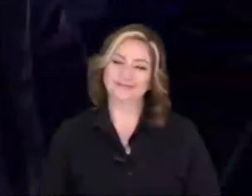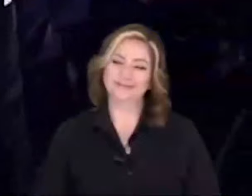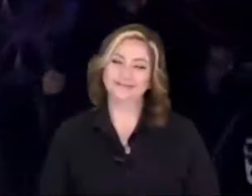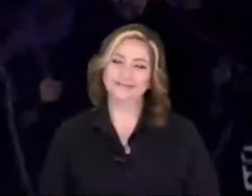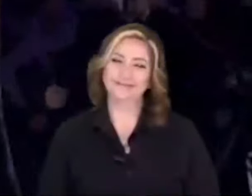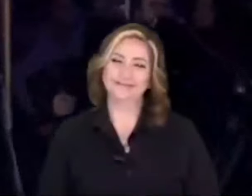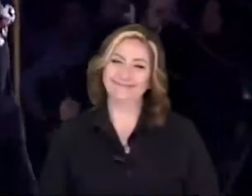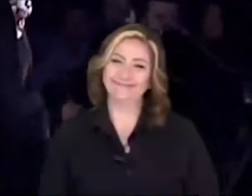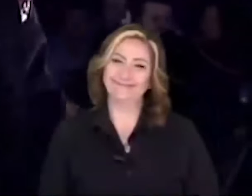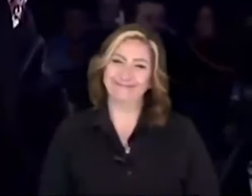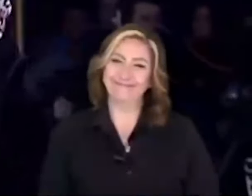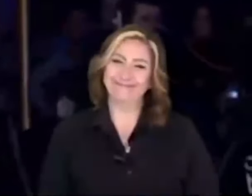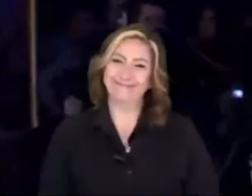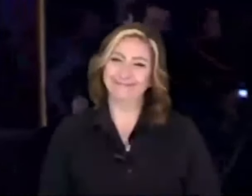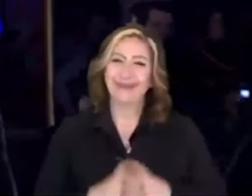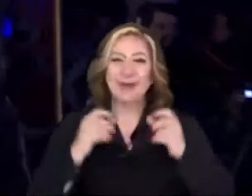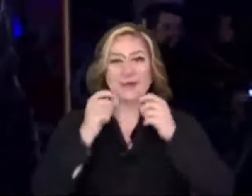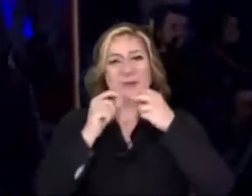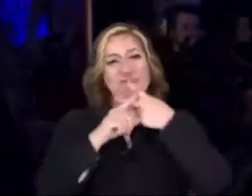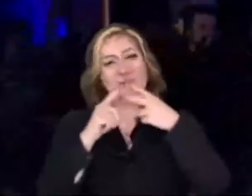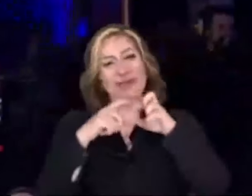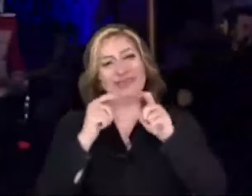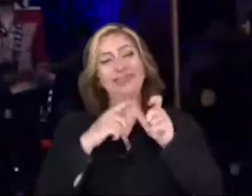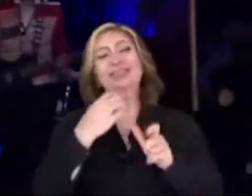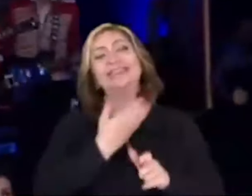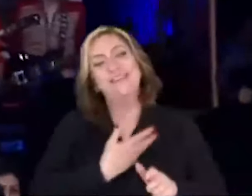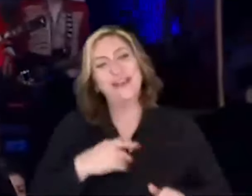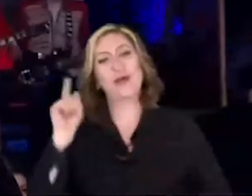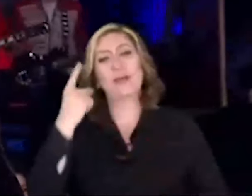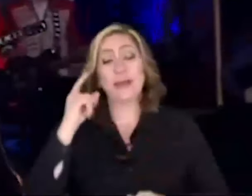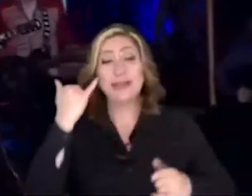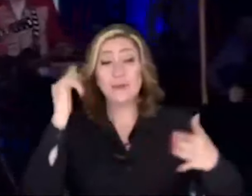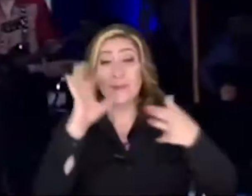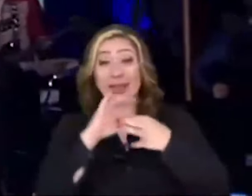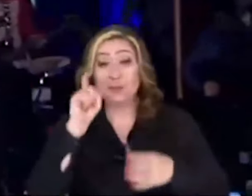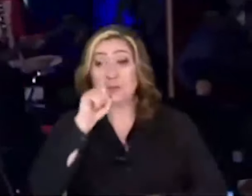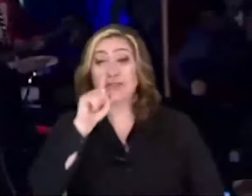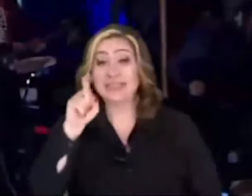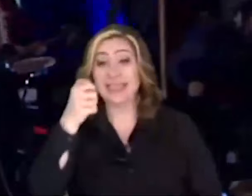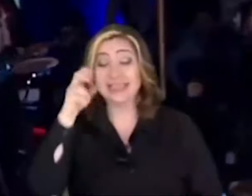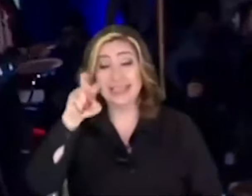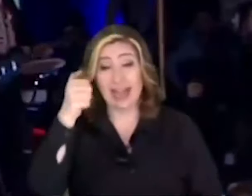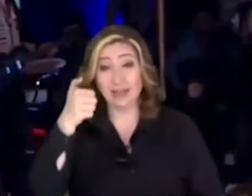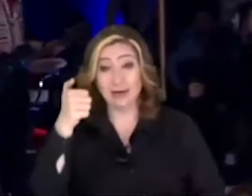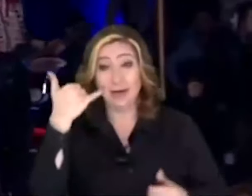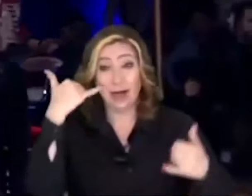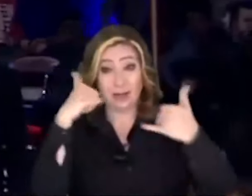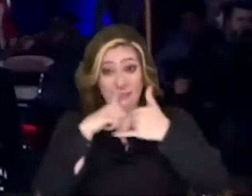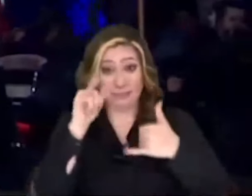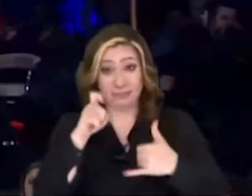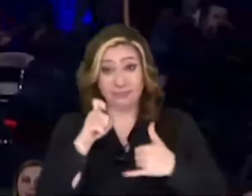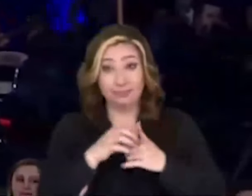şey istedim. Barış. Barış, sevgili yönetmenim, bağladın mı 186'yı?